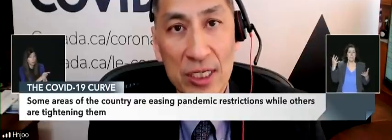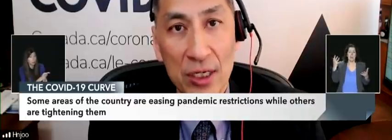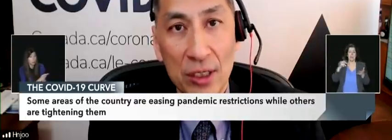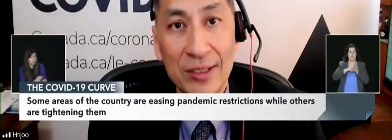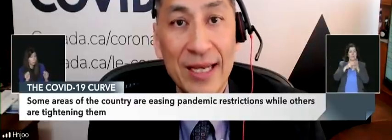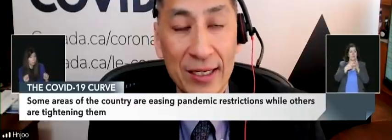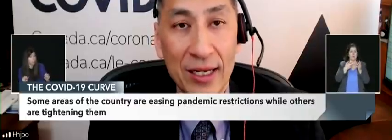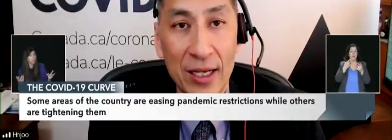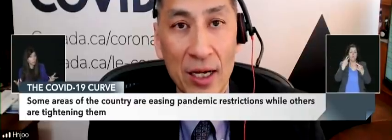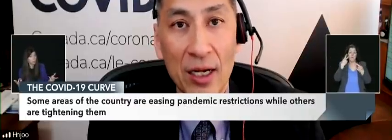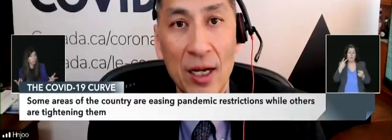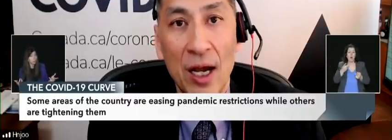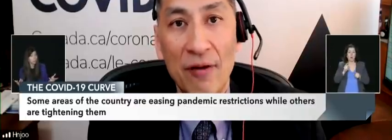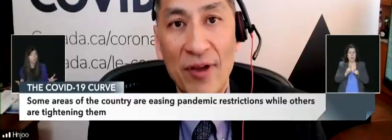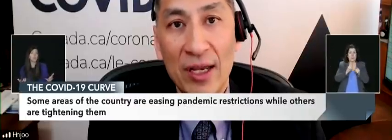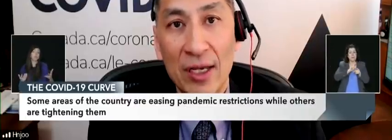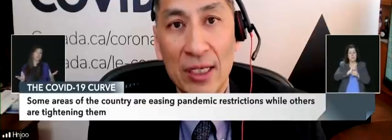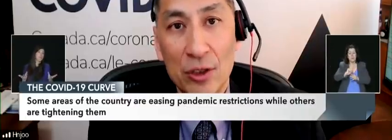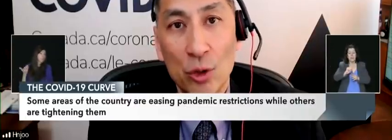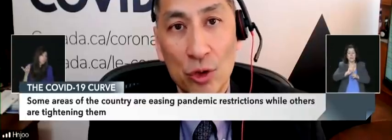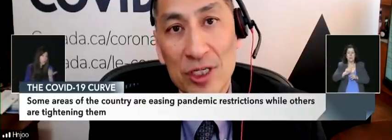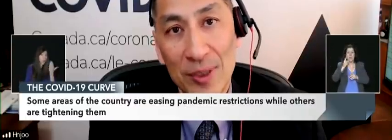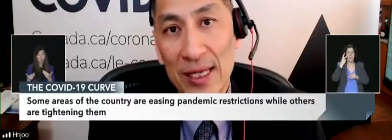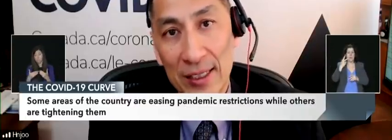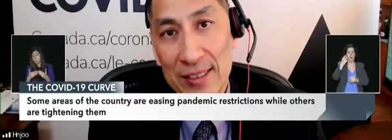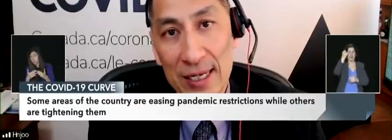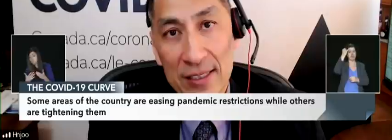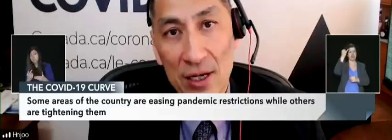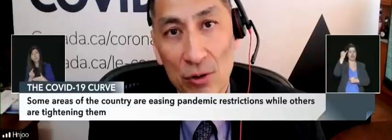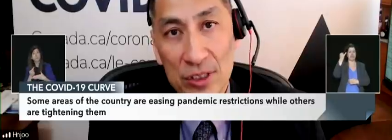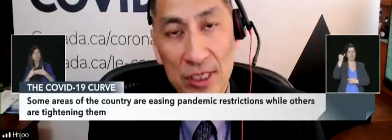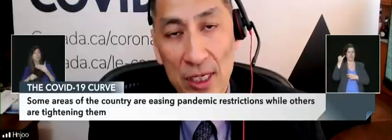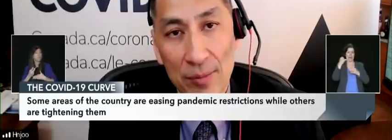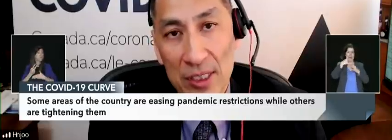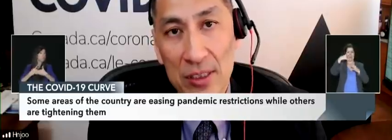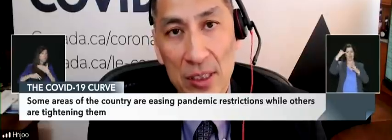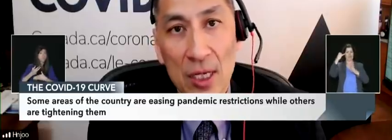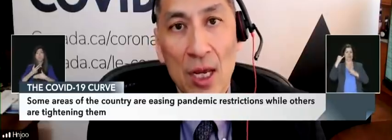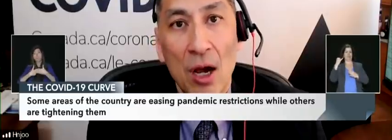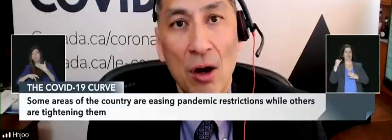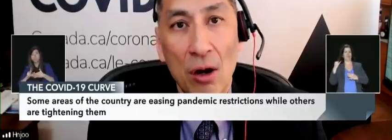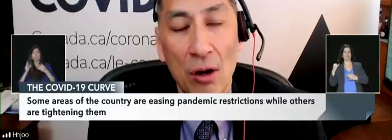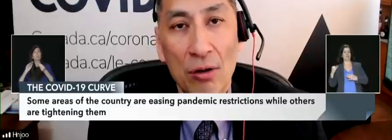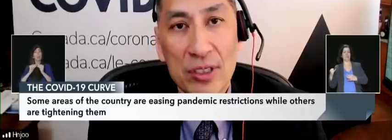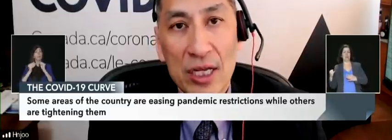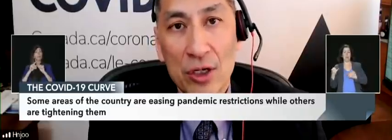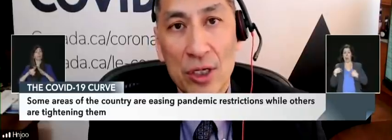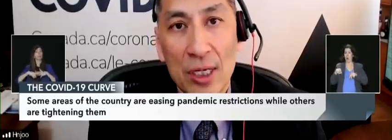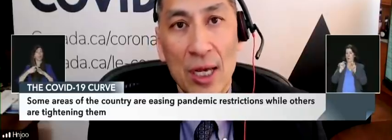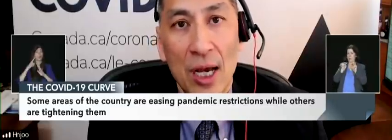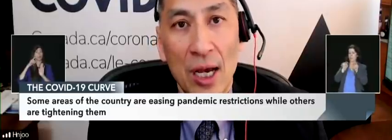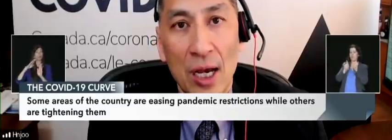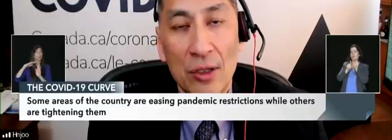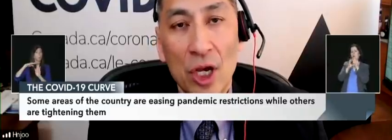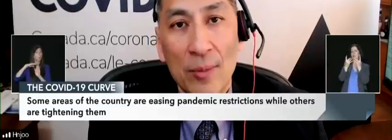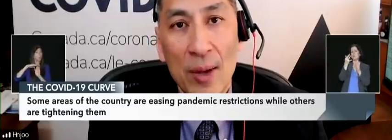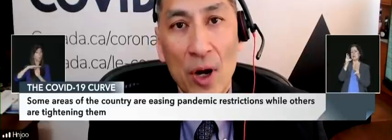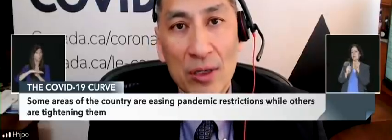semaines aussi un déclin avec les taux d'hospitalisation aussi parce que on sait que